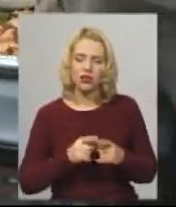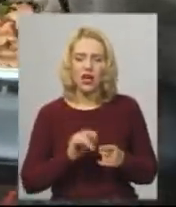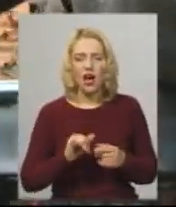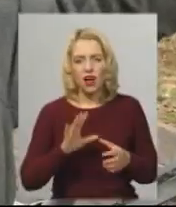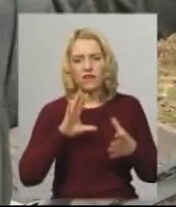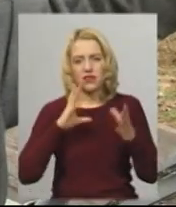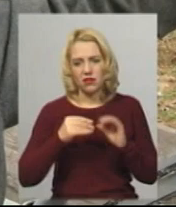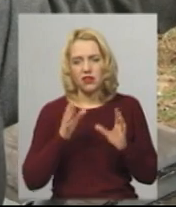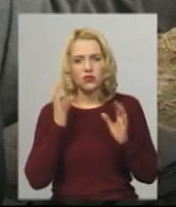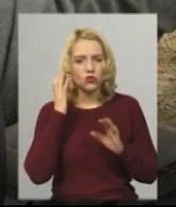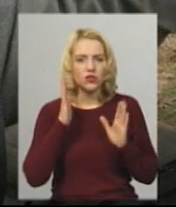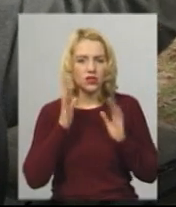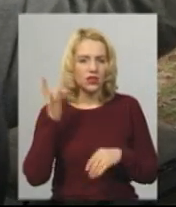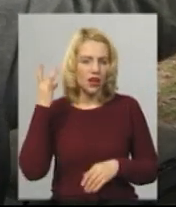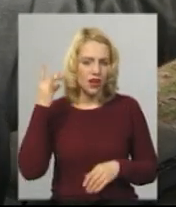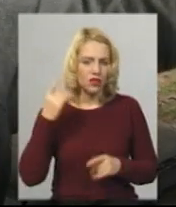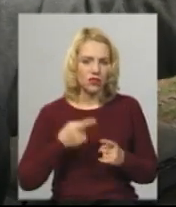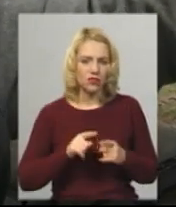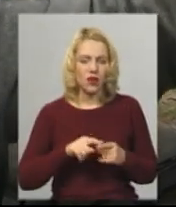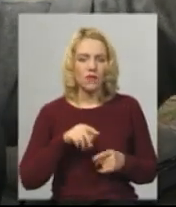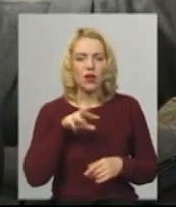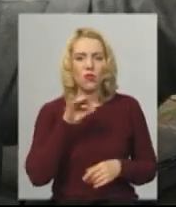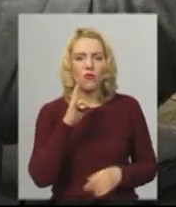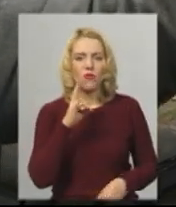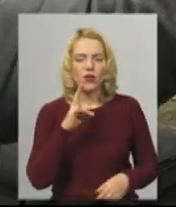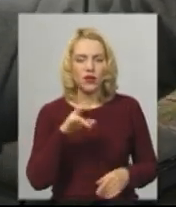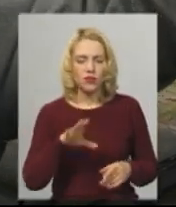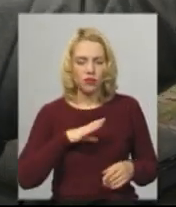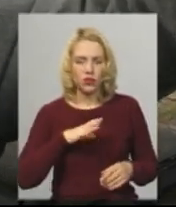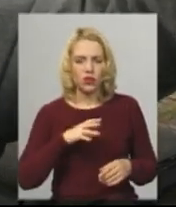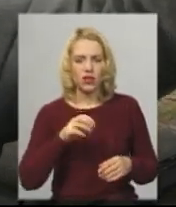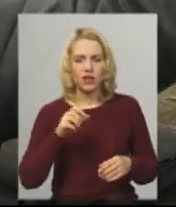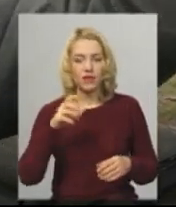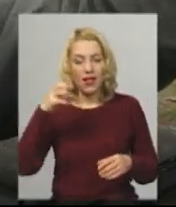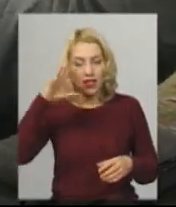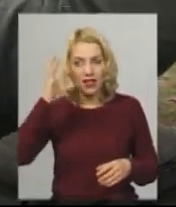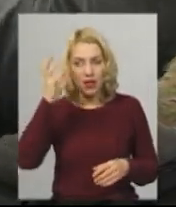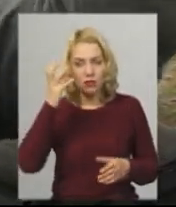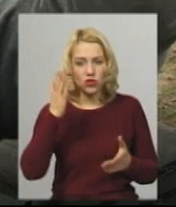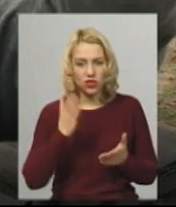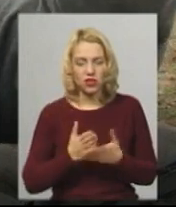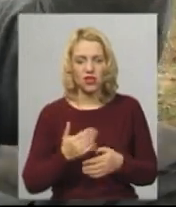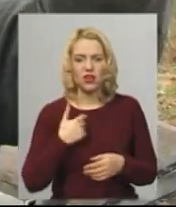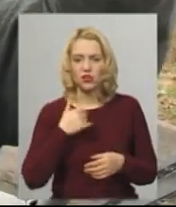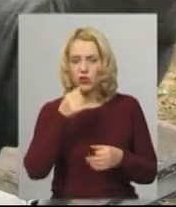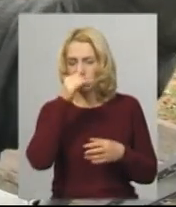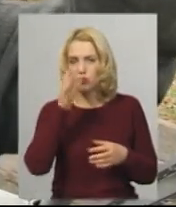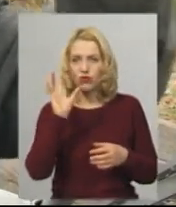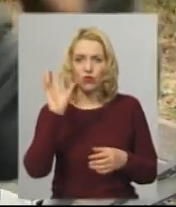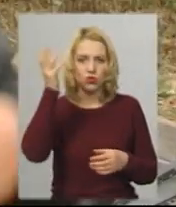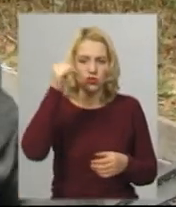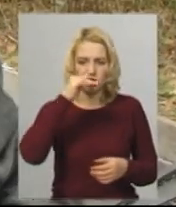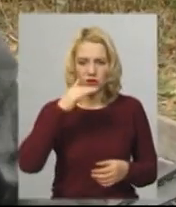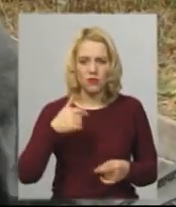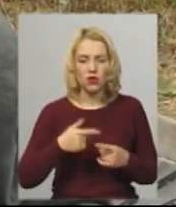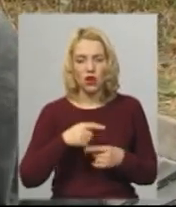радіоприймач на батарейках. Був мотор, він гонив, качав. Є лампочки, висять, але я ж не включу. Він в